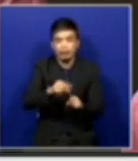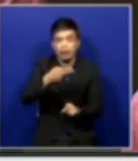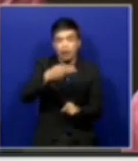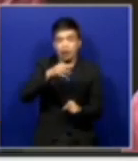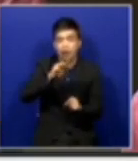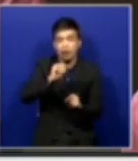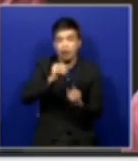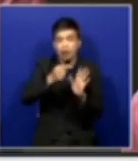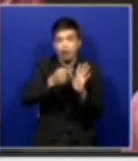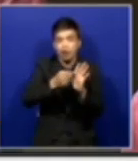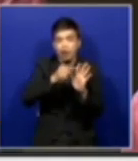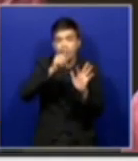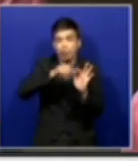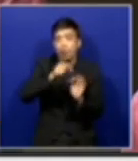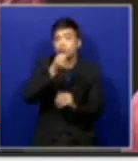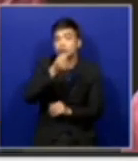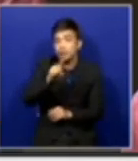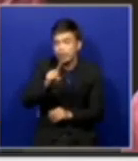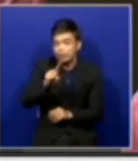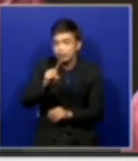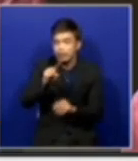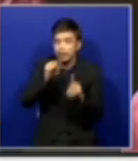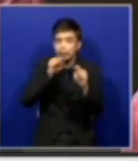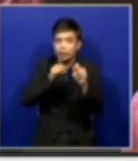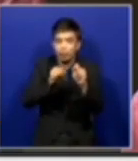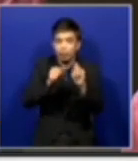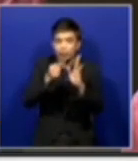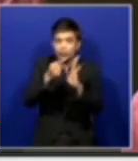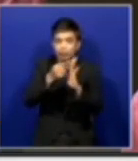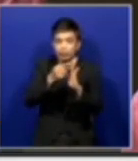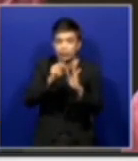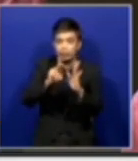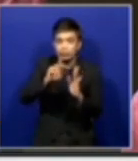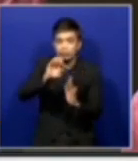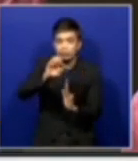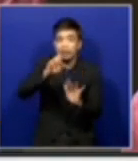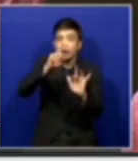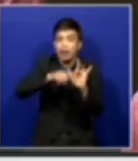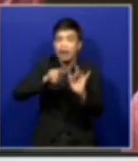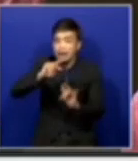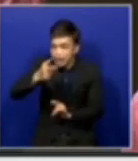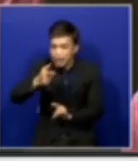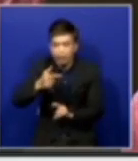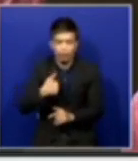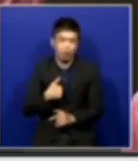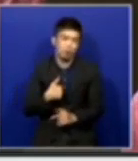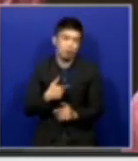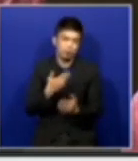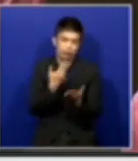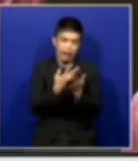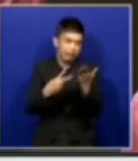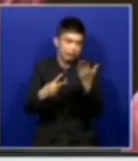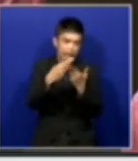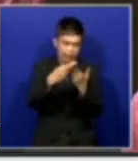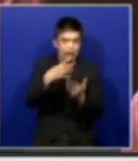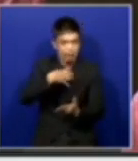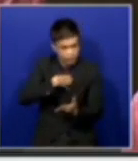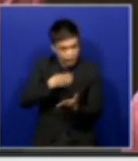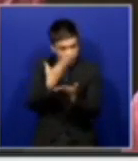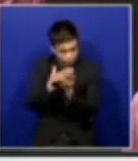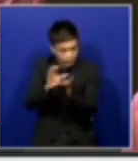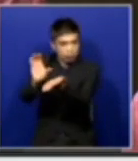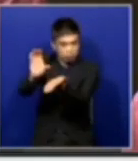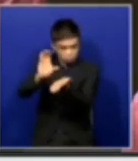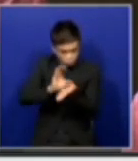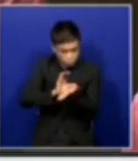งนะครับผม เรามีอีกเยอะนะครับที่เรายังขาดแคลนเรื่องตลิ่งซึ่งต้องการงบของกรมโยธาธิการและผังเมืองก็จะเป็น